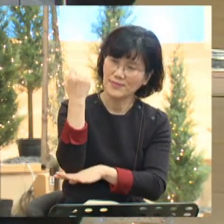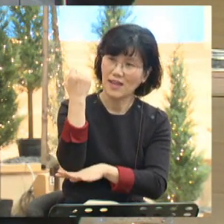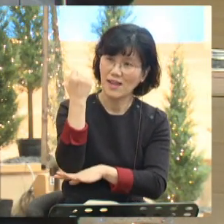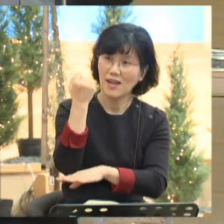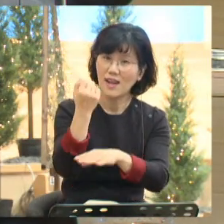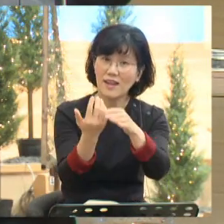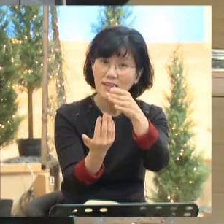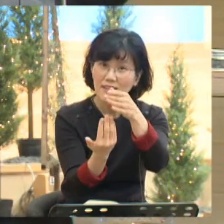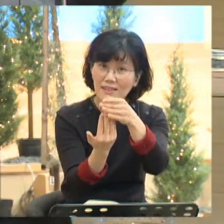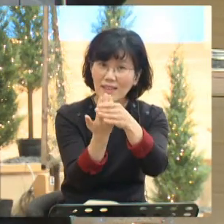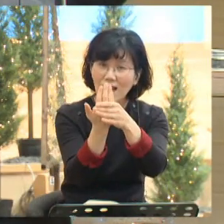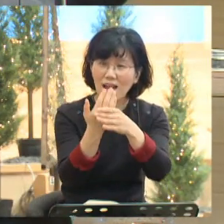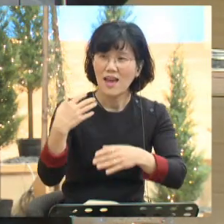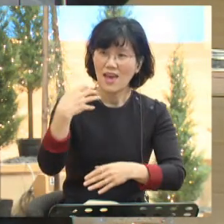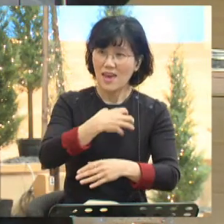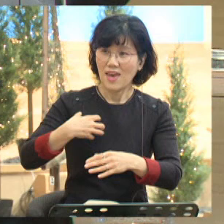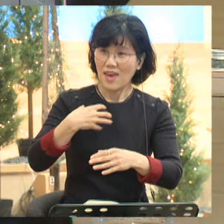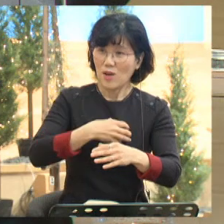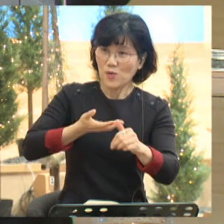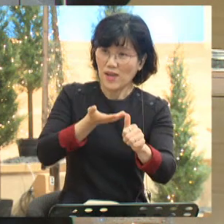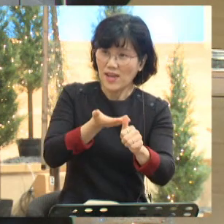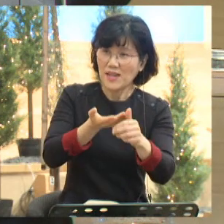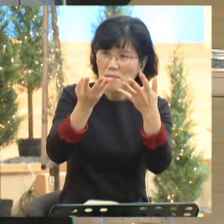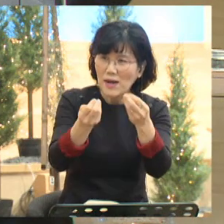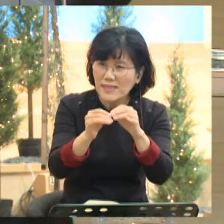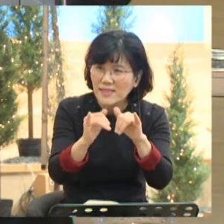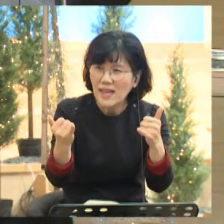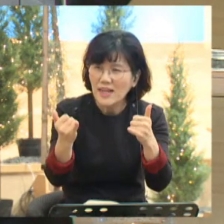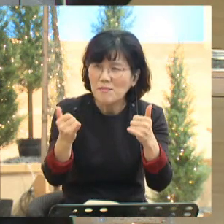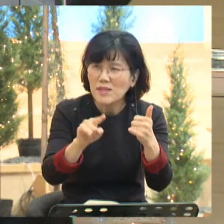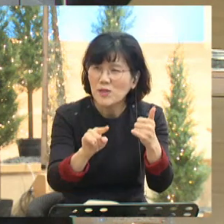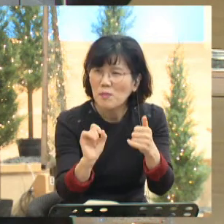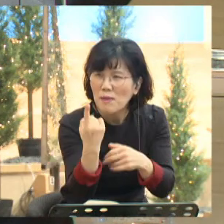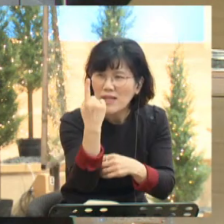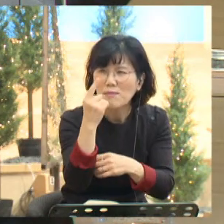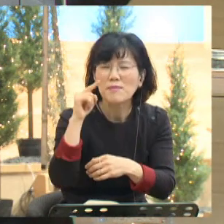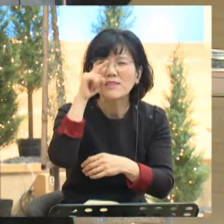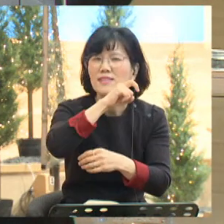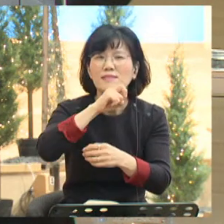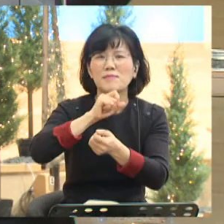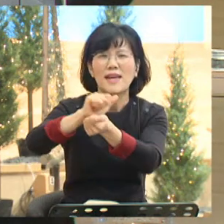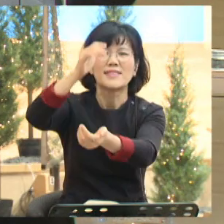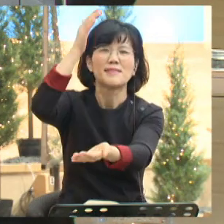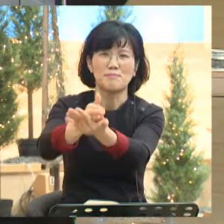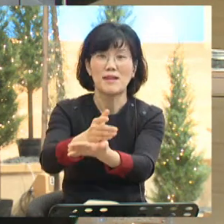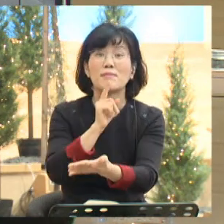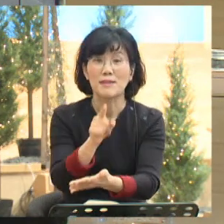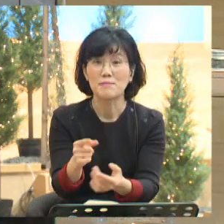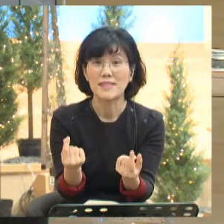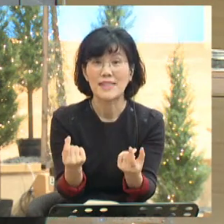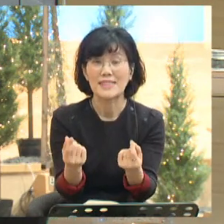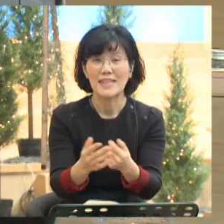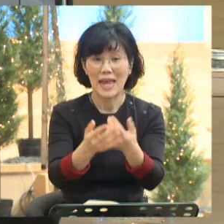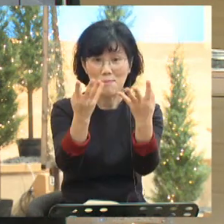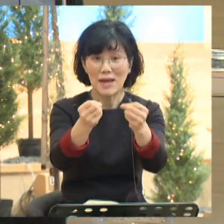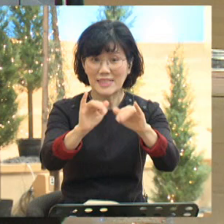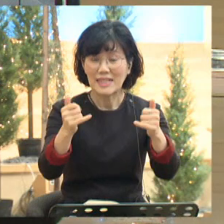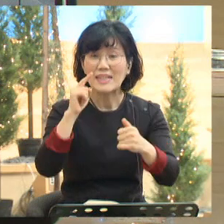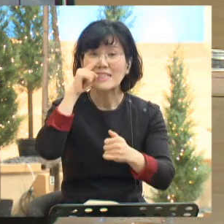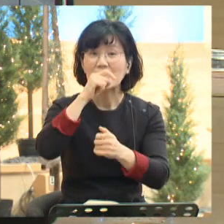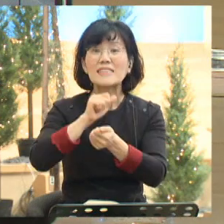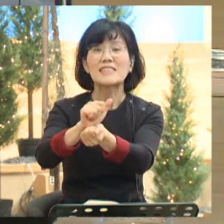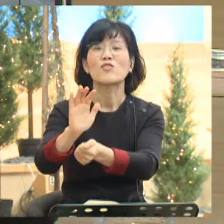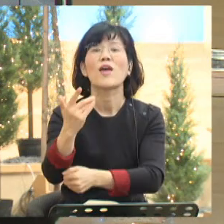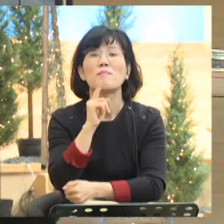괴롭게 하여 많은 사람이 이로 말미암아 더럽게 되지 않게 하라 그렇게 말합니다 잘 보세요 많은 사람이 드럽게